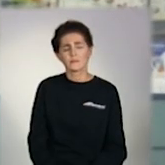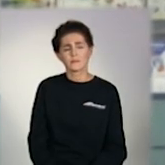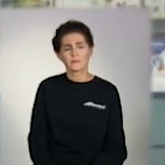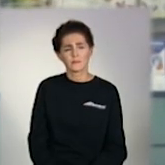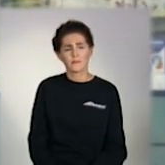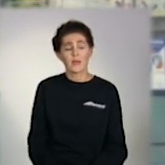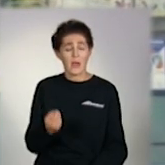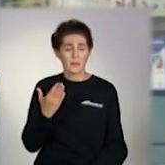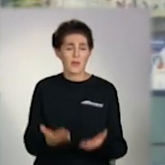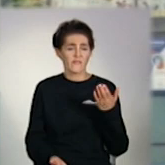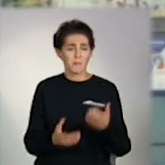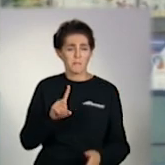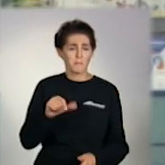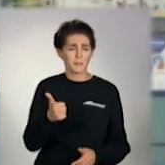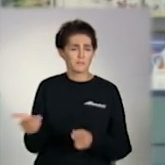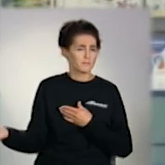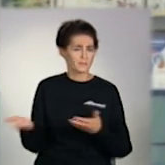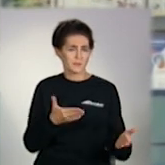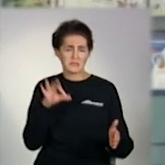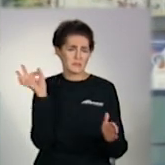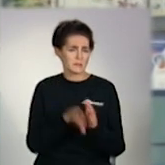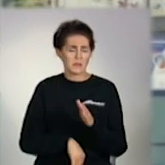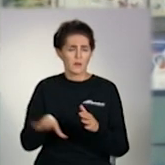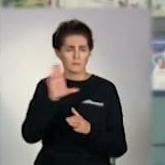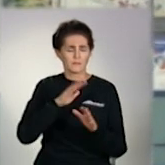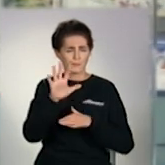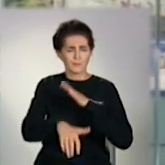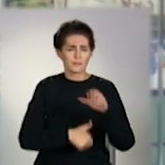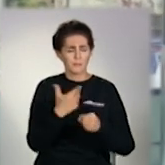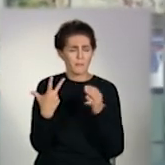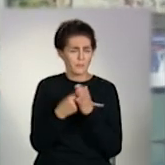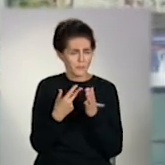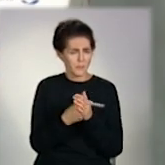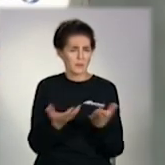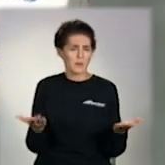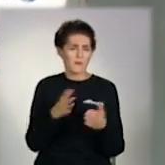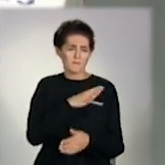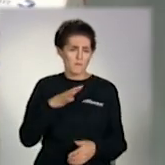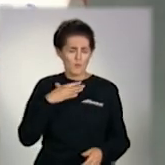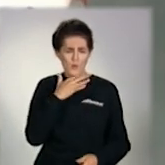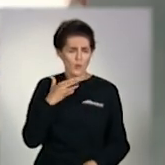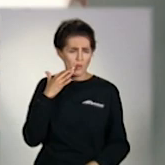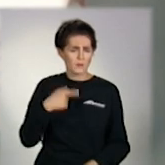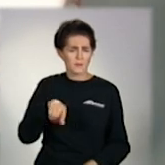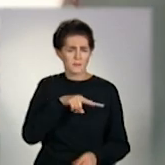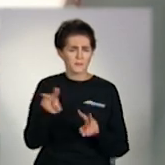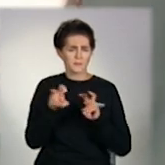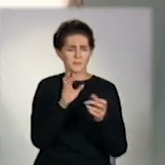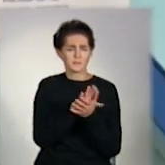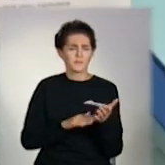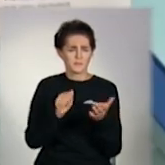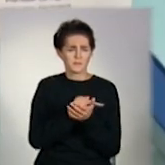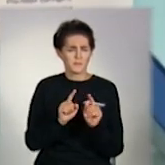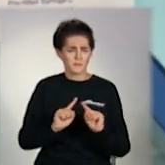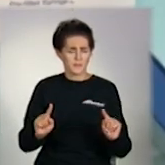першу партію поступила, так, вона йшла дуже швидко. Зараз от так по мірі, або вже ажіотажа немає. Ваксігріп тетра і GC-флю